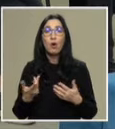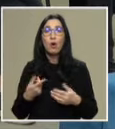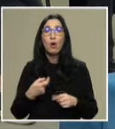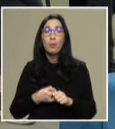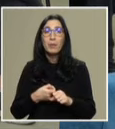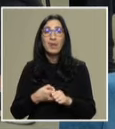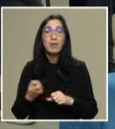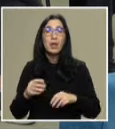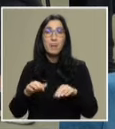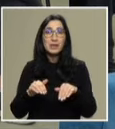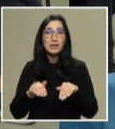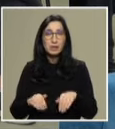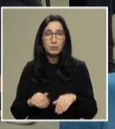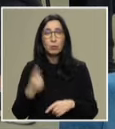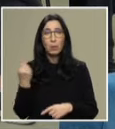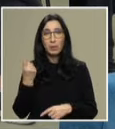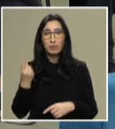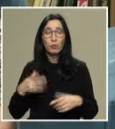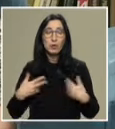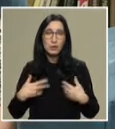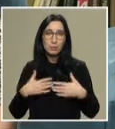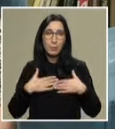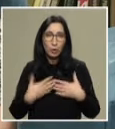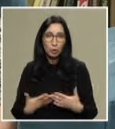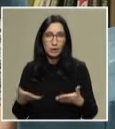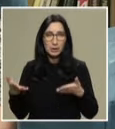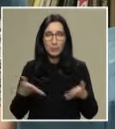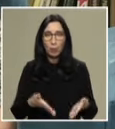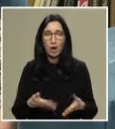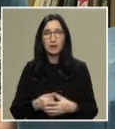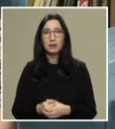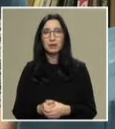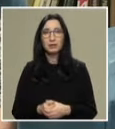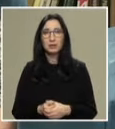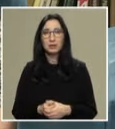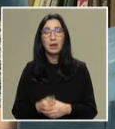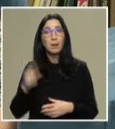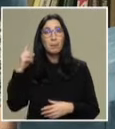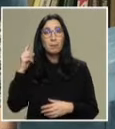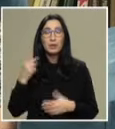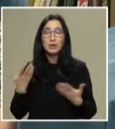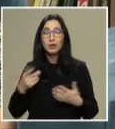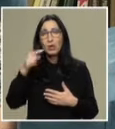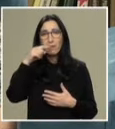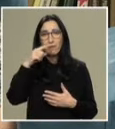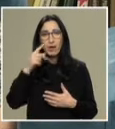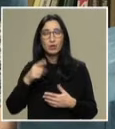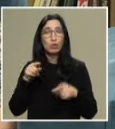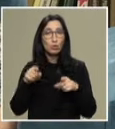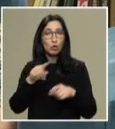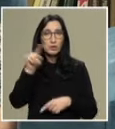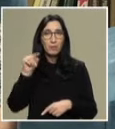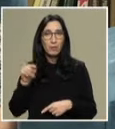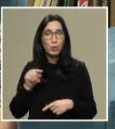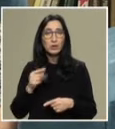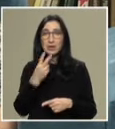ви там? Първо и аз искам да благодаря за поканата, която ми беше отправена. Мисля, че е важно този въпрос